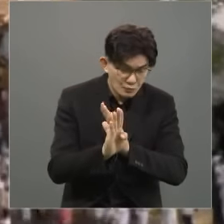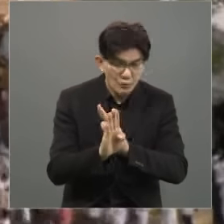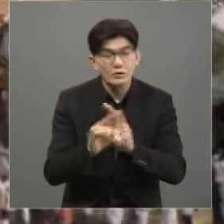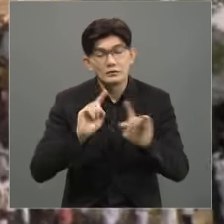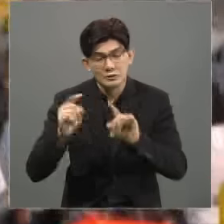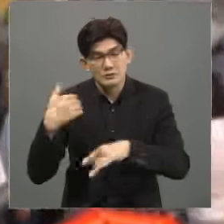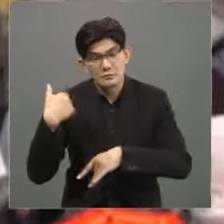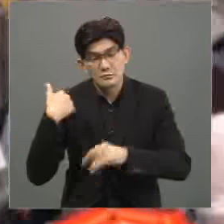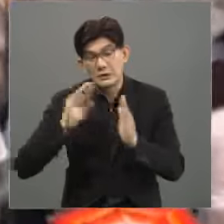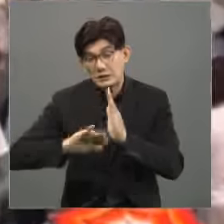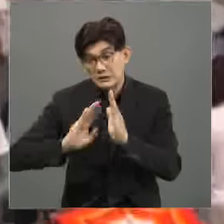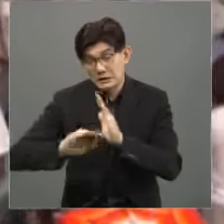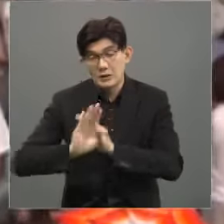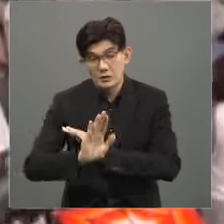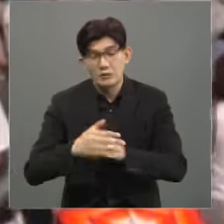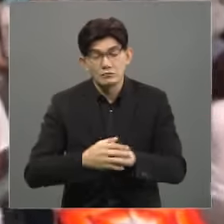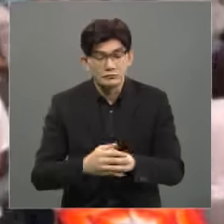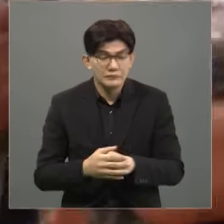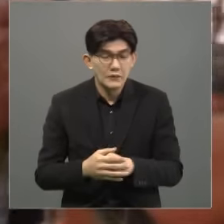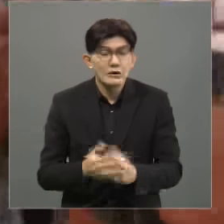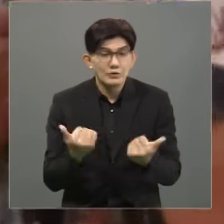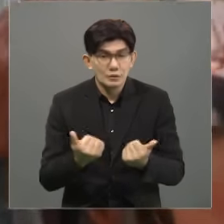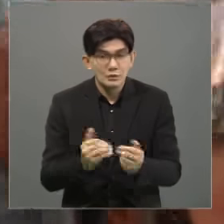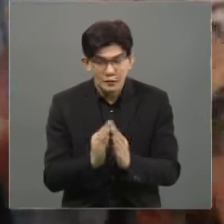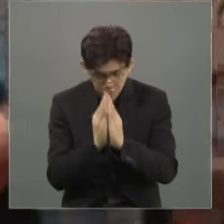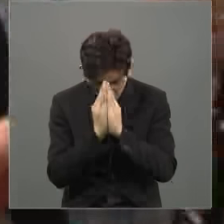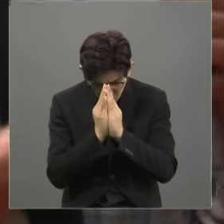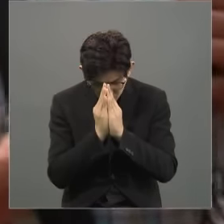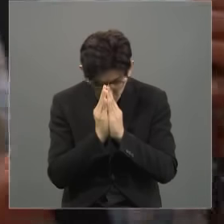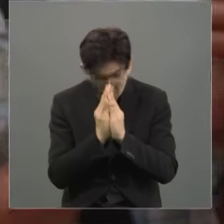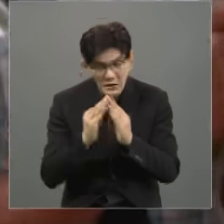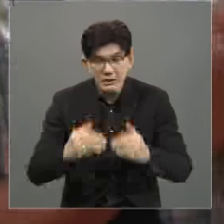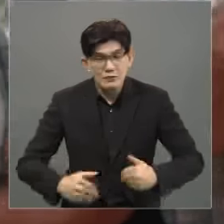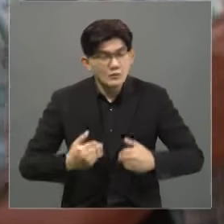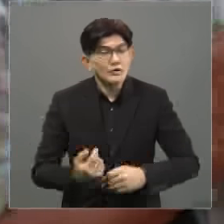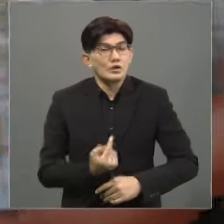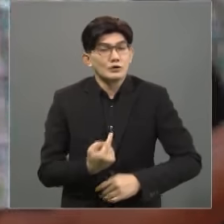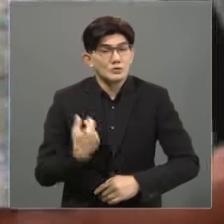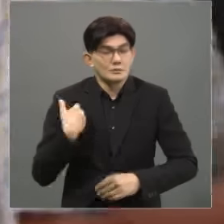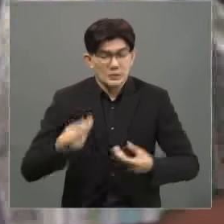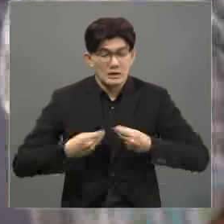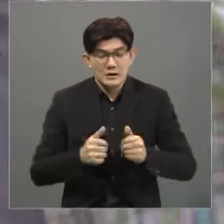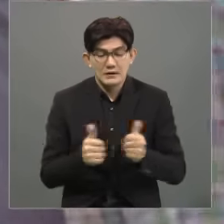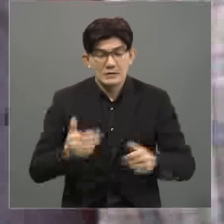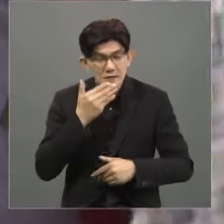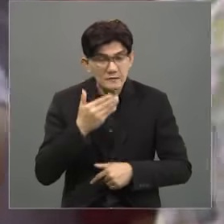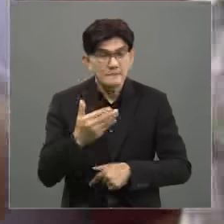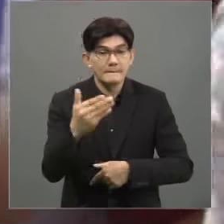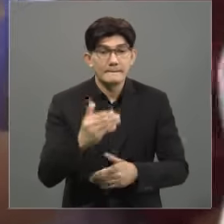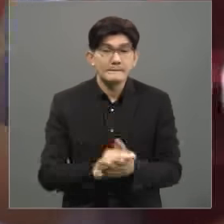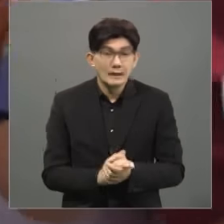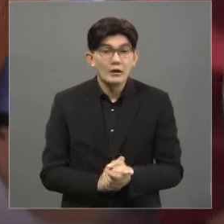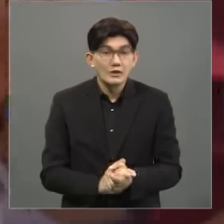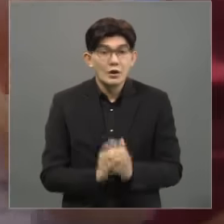กชนในพื้นที่ภาคตะวันออกเฉียงเหนือและประเทศเพื่อนบ้านได้ร่วมสักการะครั้งหนึ่งในชีวิตเพื่อความเป็นมงคลแก่ชีวิตตลอดไปนั่นเองครับท